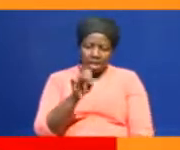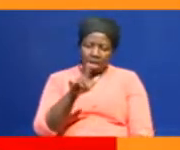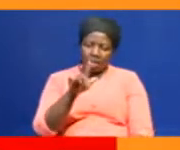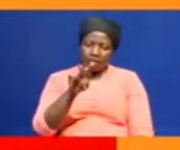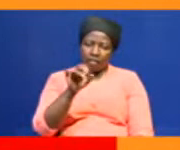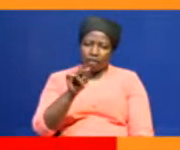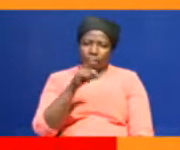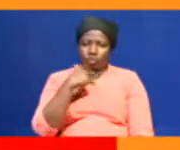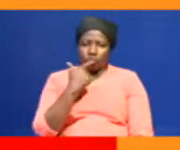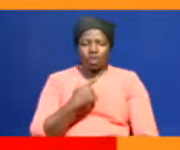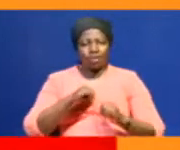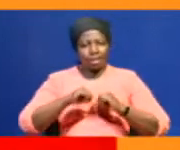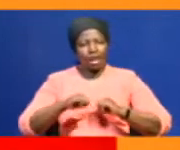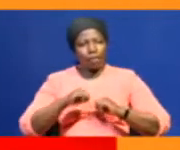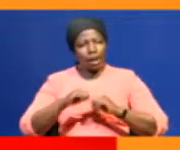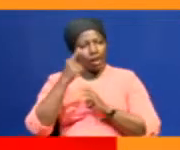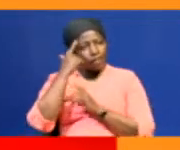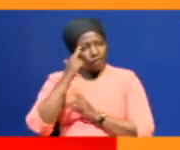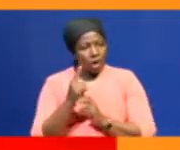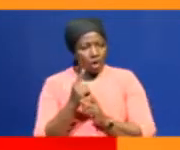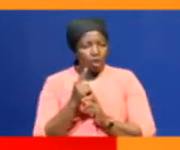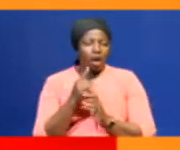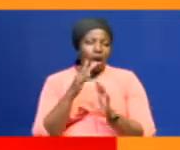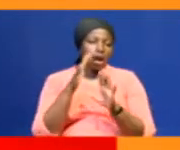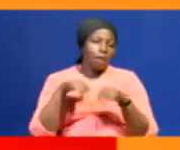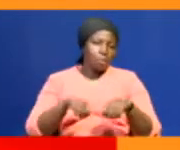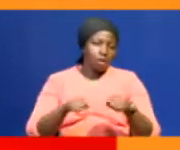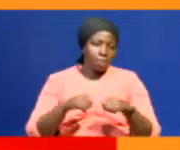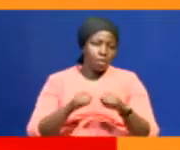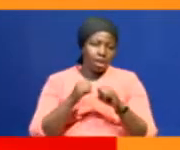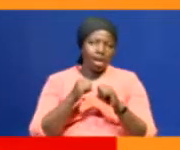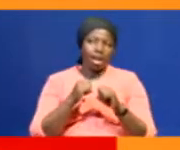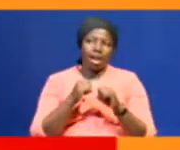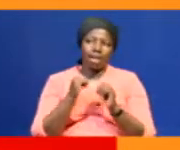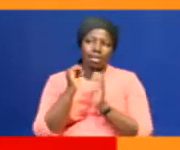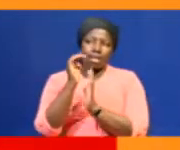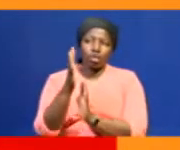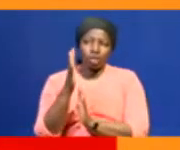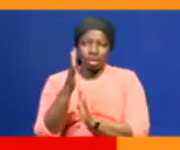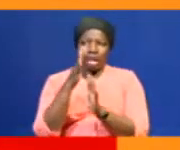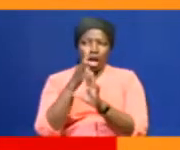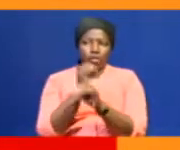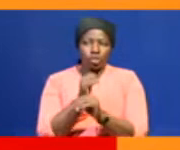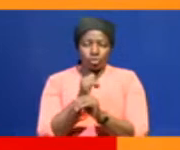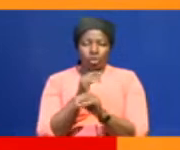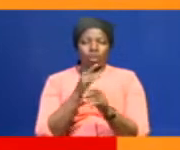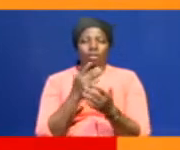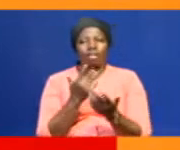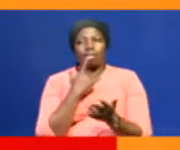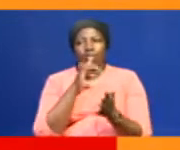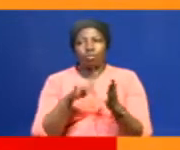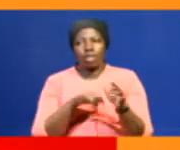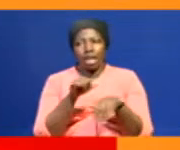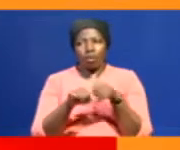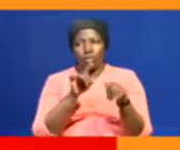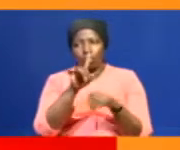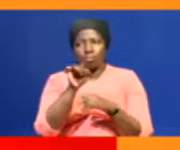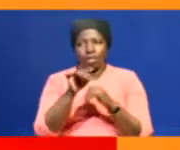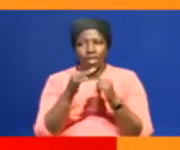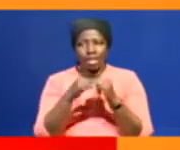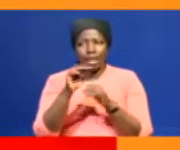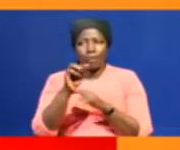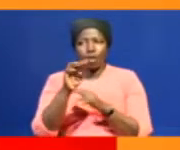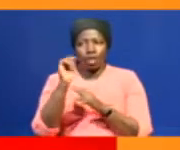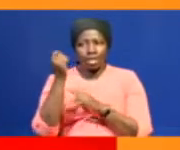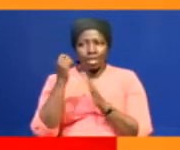mwenyekiti wa usalama wa bodaboda barabarani, akisema kwamba kufikia sasa takriban Wakenya milioni 1.8 ni wahudumu wa bodaboda